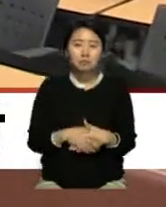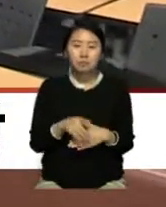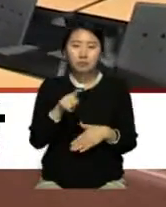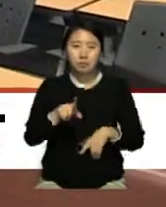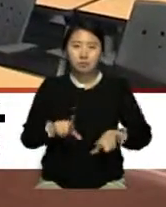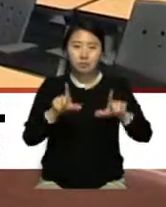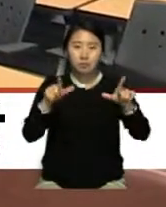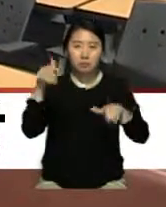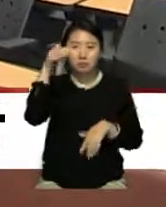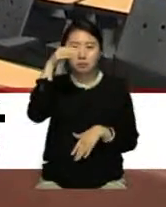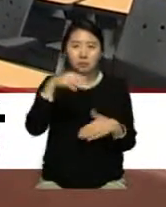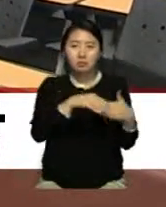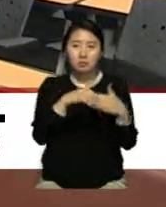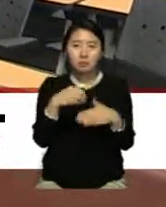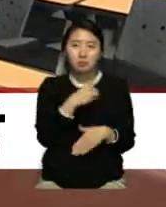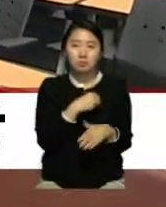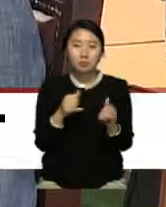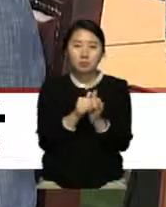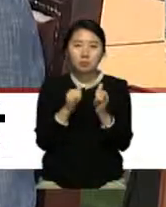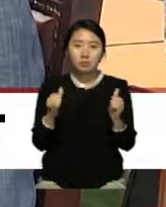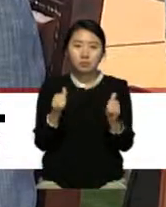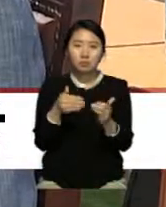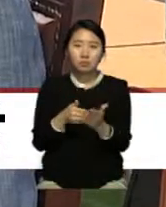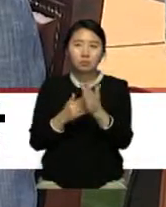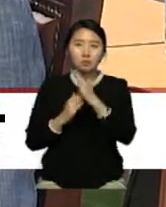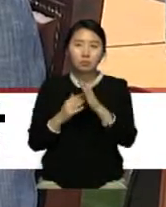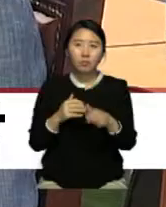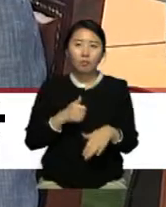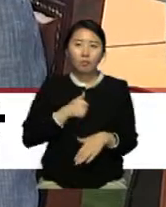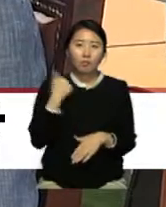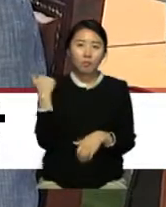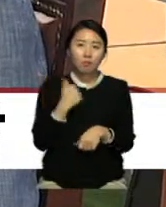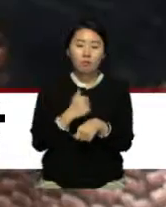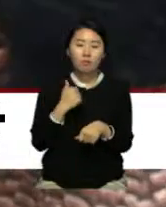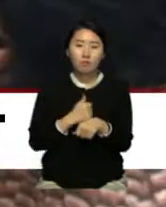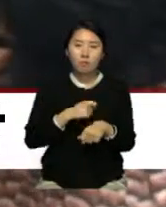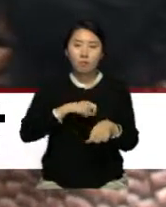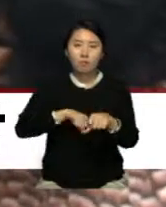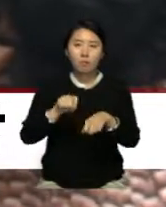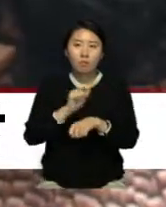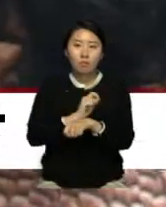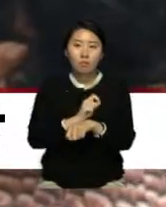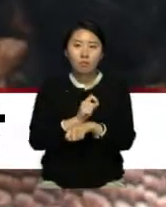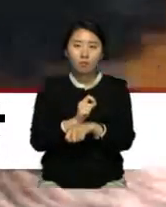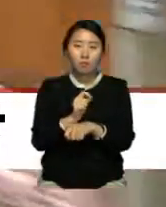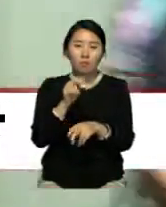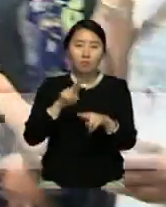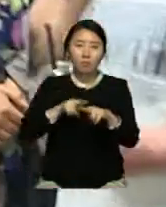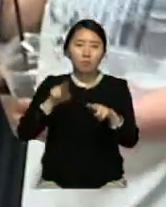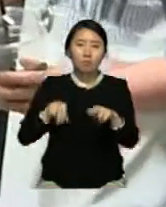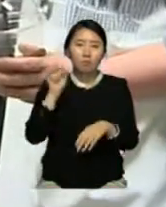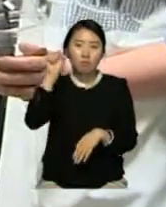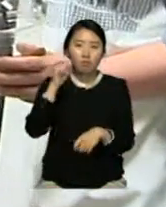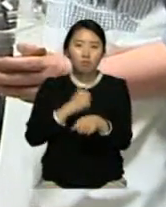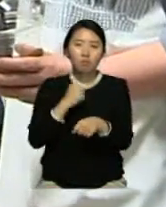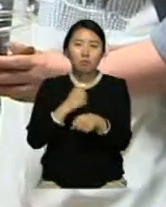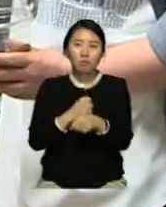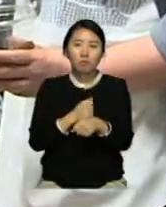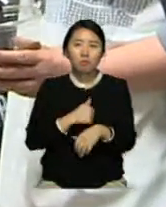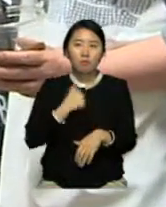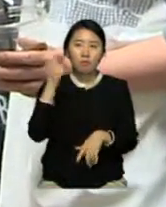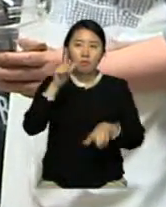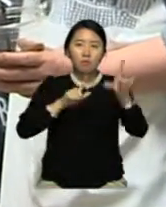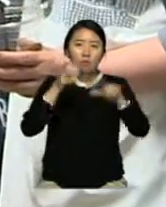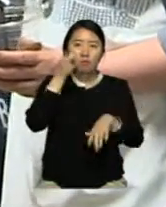이날 방청원 입금위 회원들은 부결 직후 울분을 토로하며 행정심판이나 낙선운동까지 고려하겠다면서 격앙된